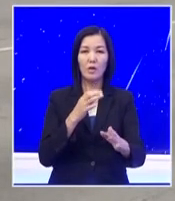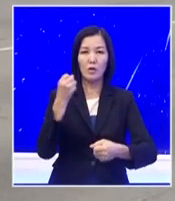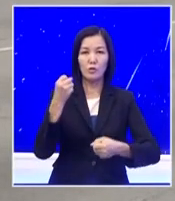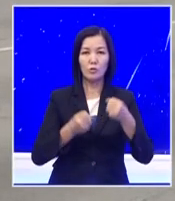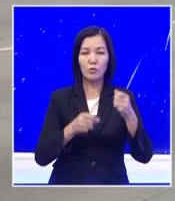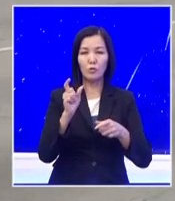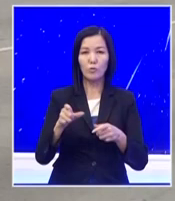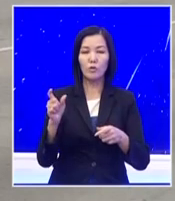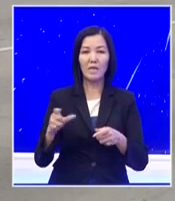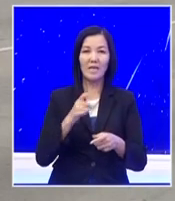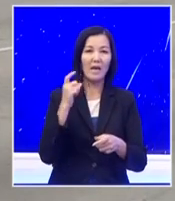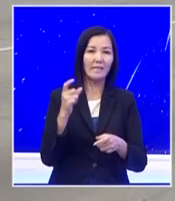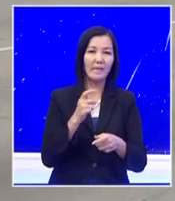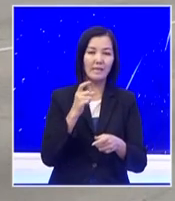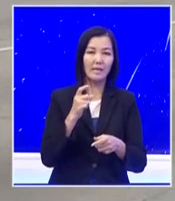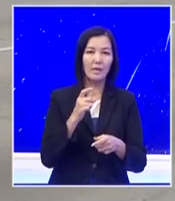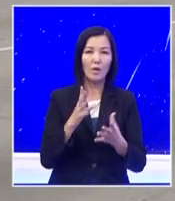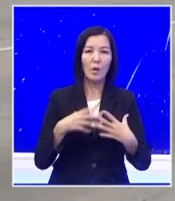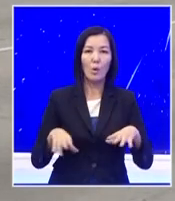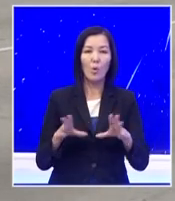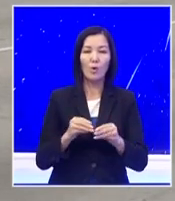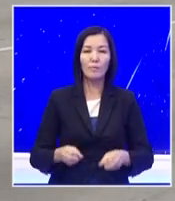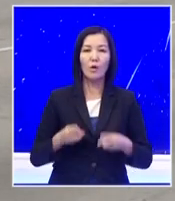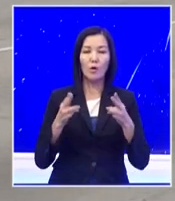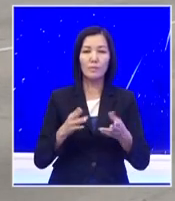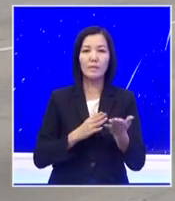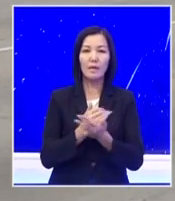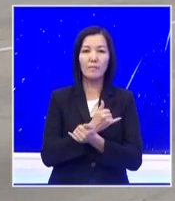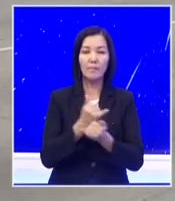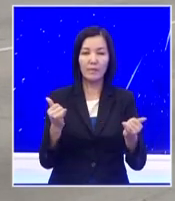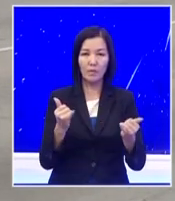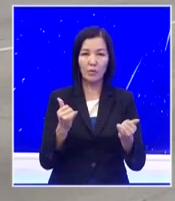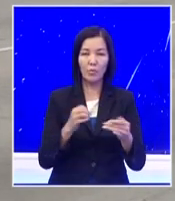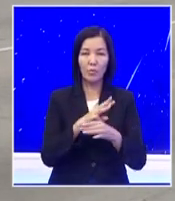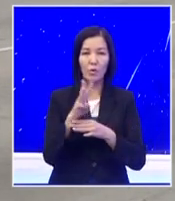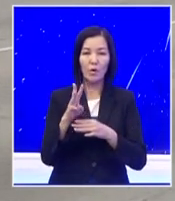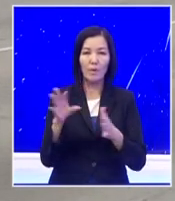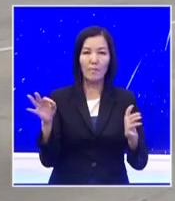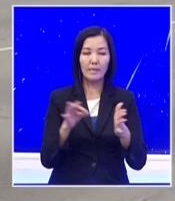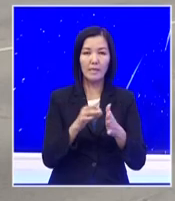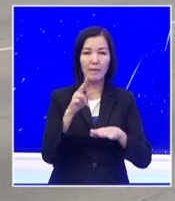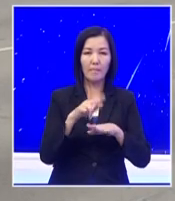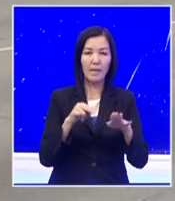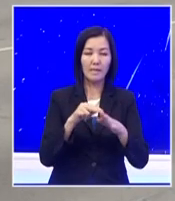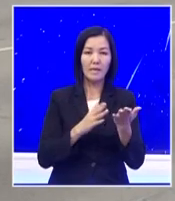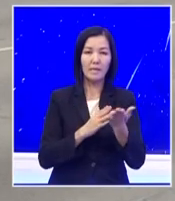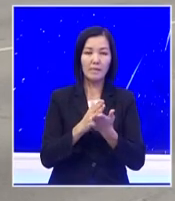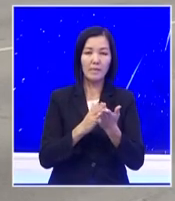иелері, жүк көліктердің жүргізушілеріне қоғамдық қауіпсіздігін және қамтамасыз ету мақсатында полиция қызметкерлері